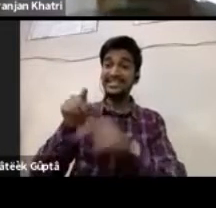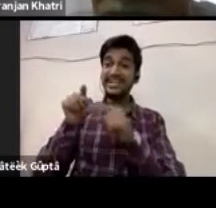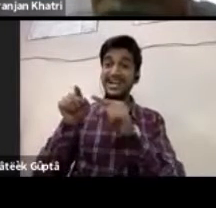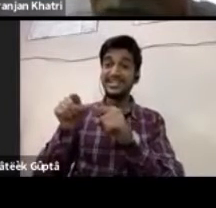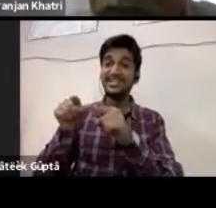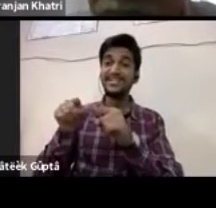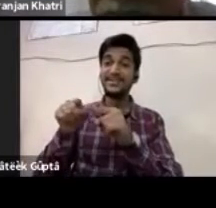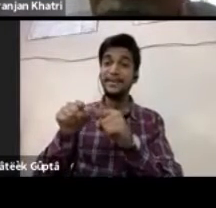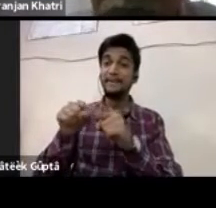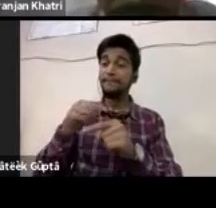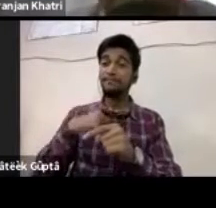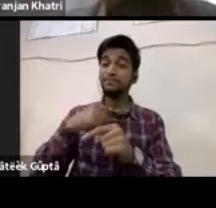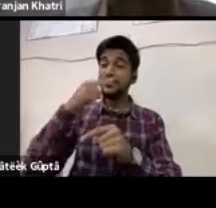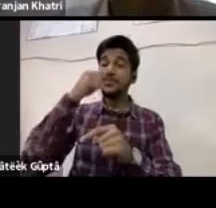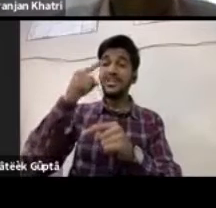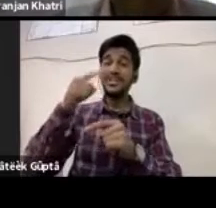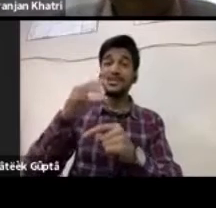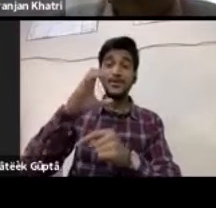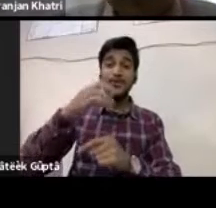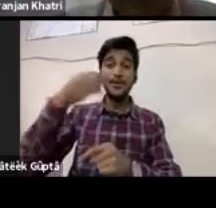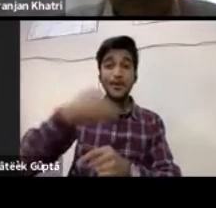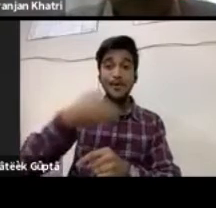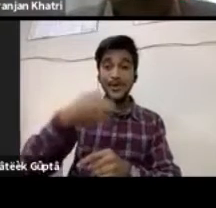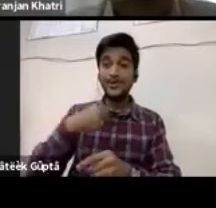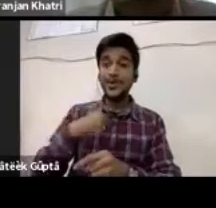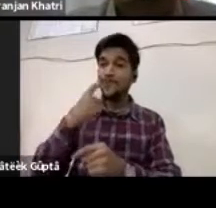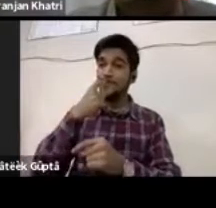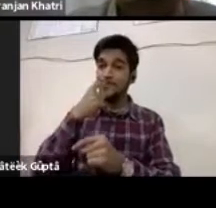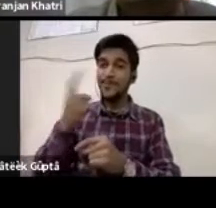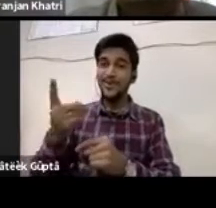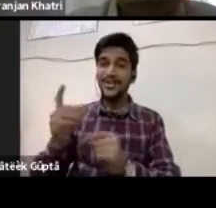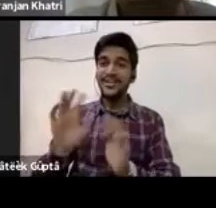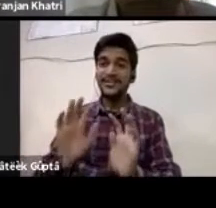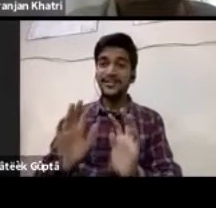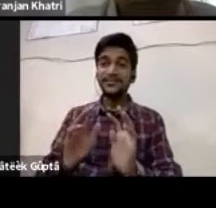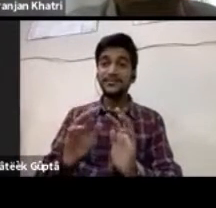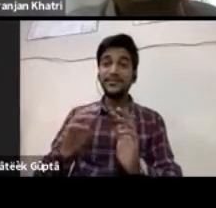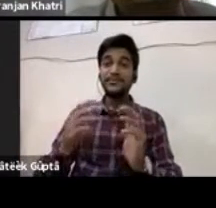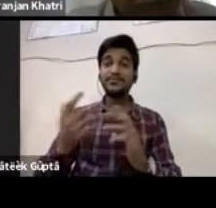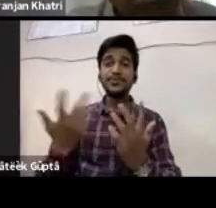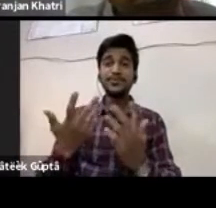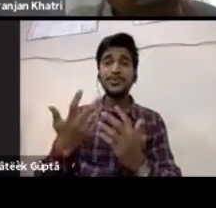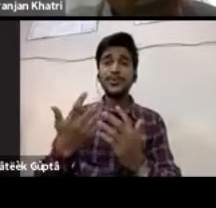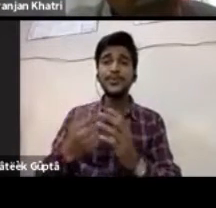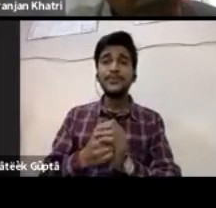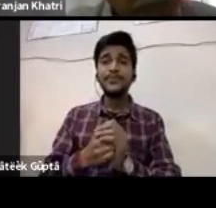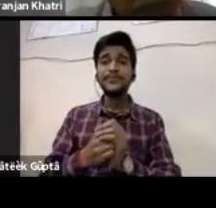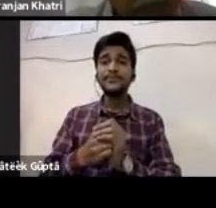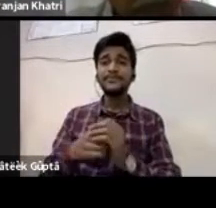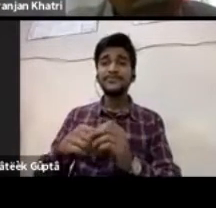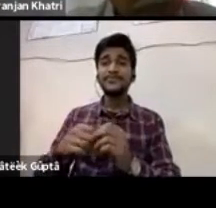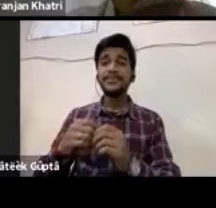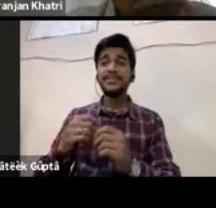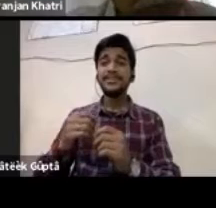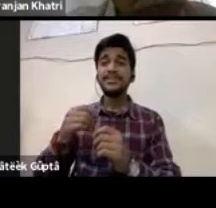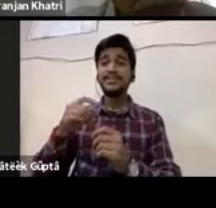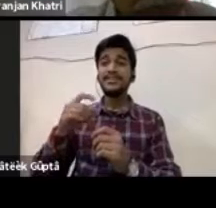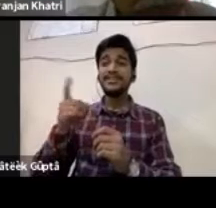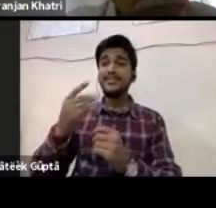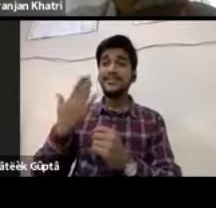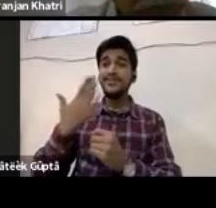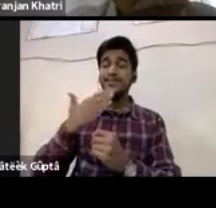अप्रिशिएट करना चाहूंगा, कॉन्ग्रेचुलेट करना चाहूंगा फॉर गिविंग सच गैलेक्सी